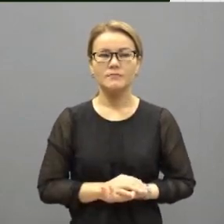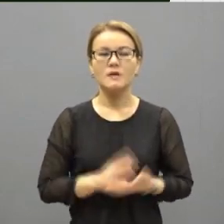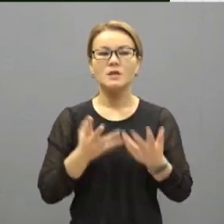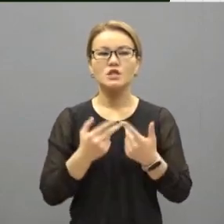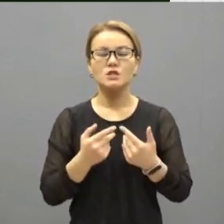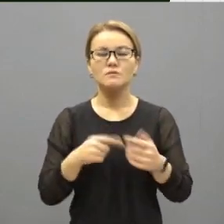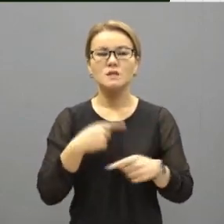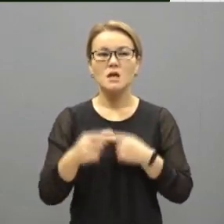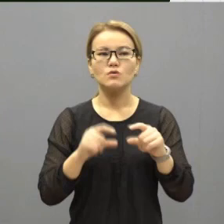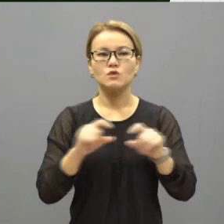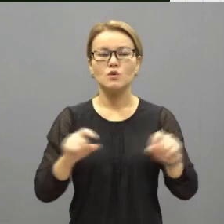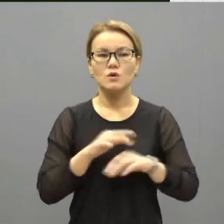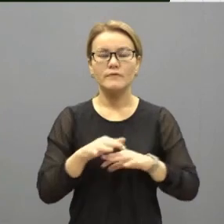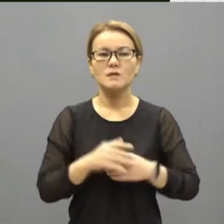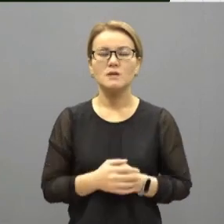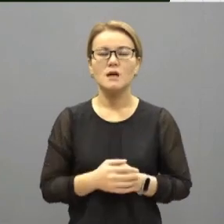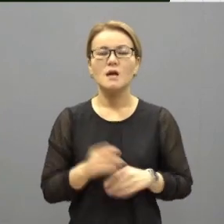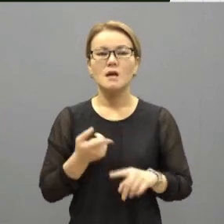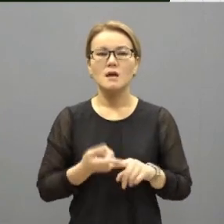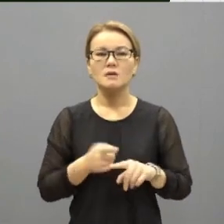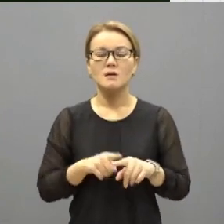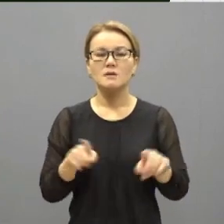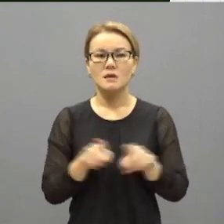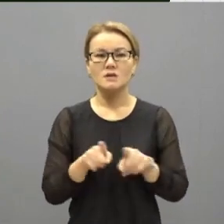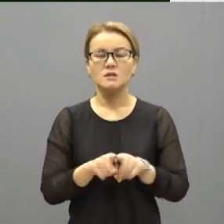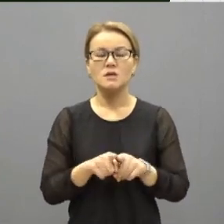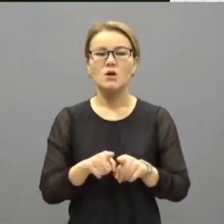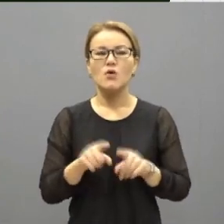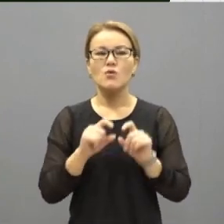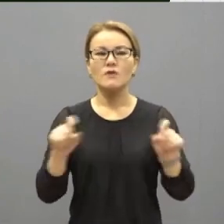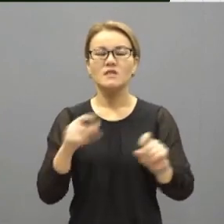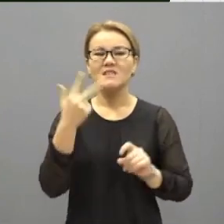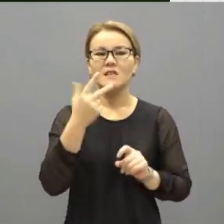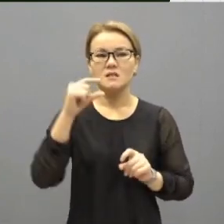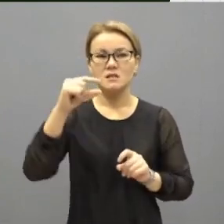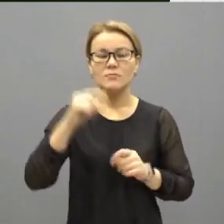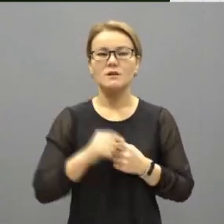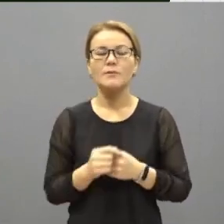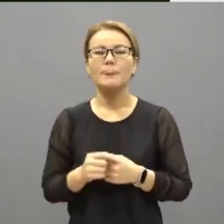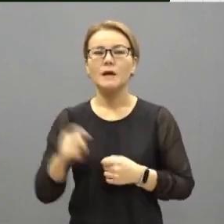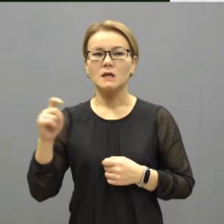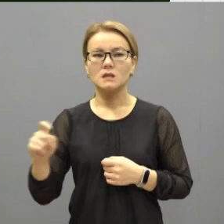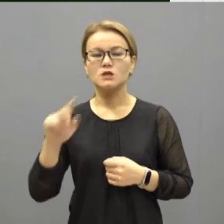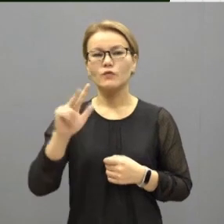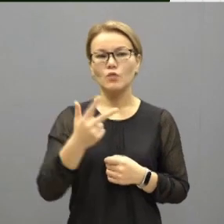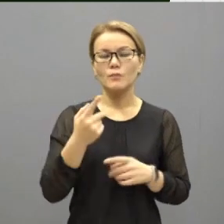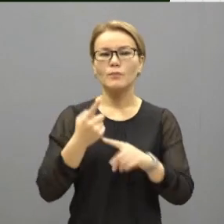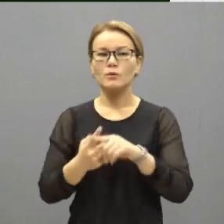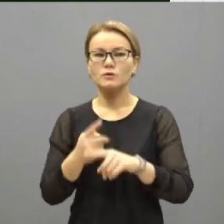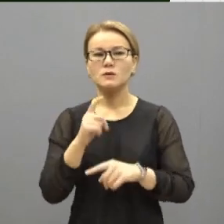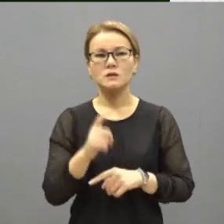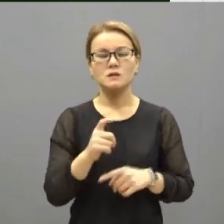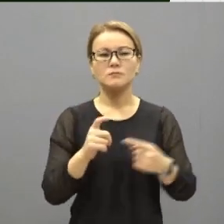Решим следующее уравнение. Это также уравнение третьей степени. X в кубе плюс x минус